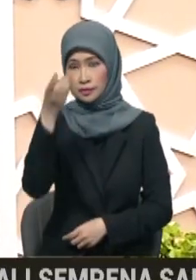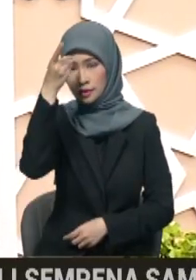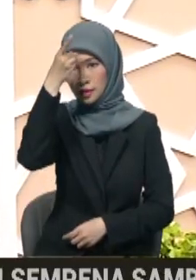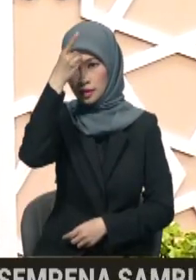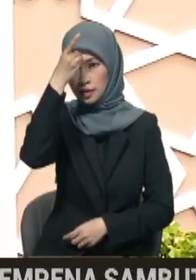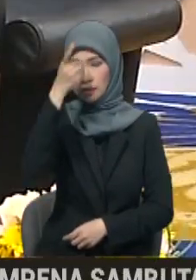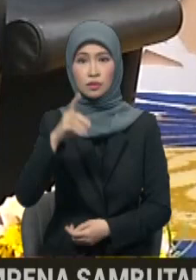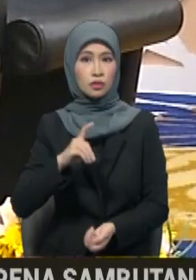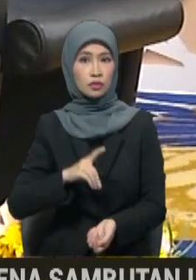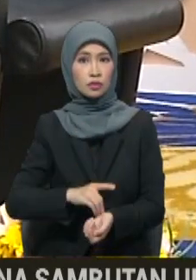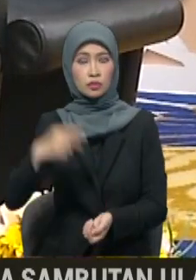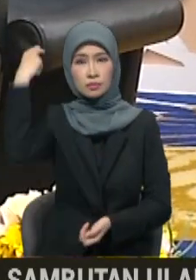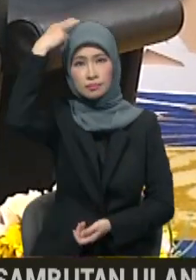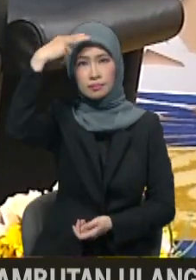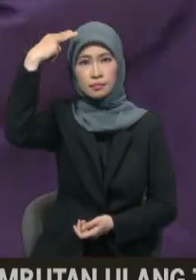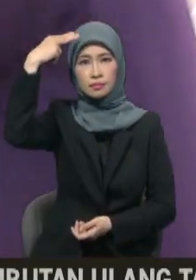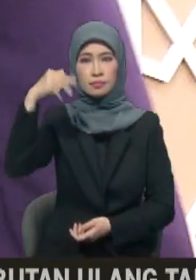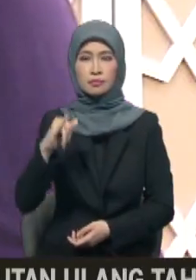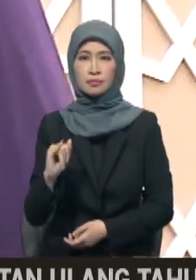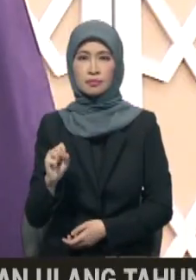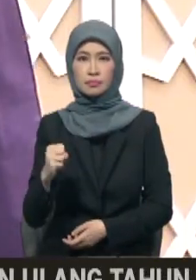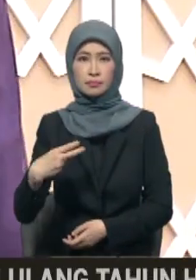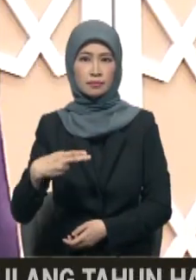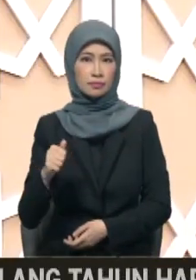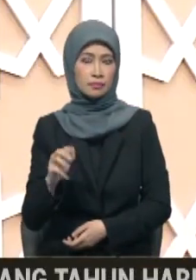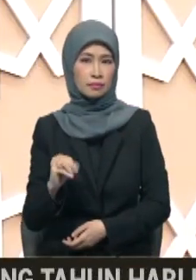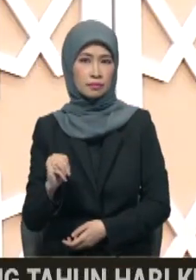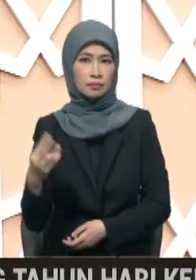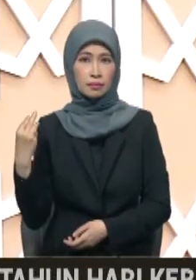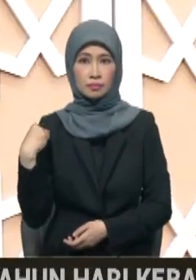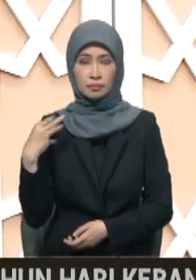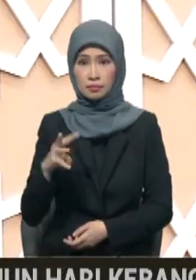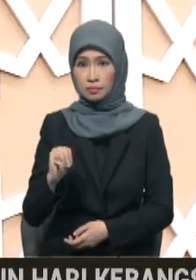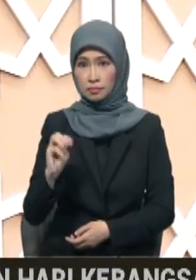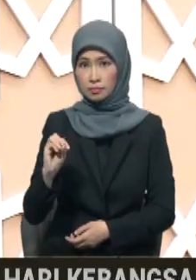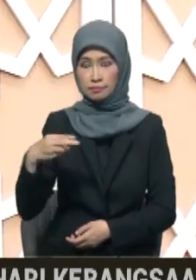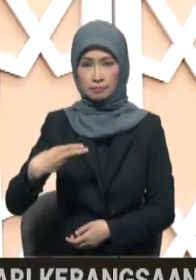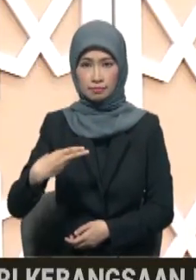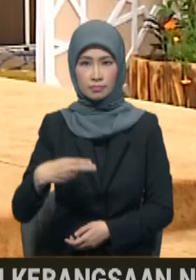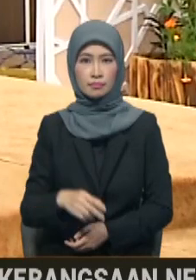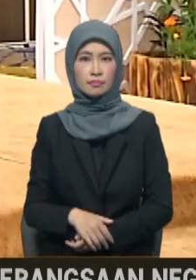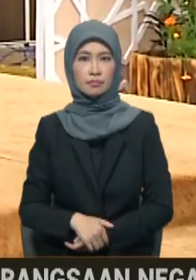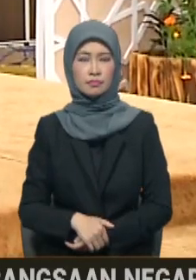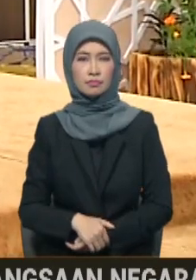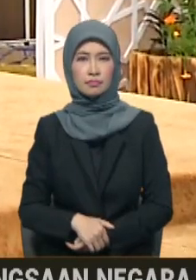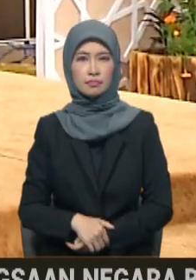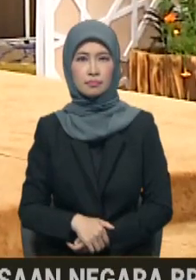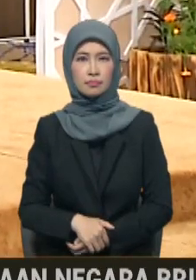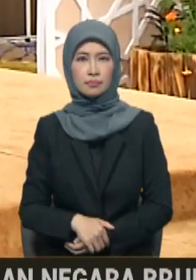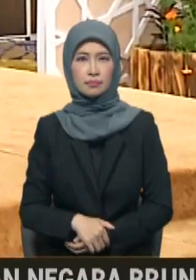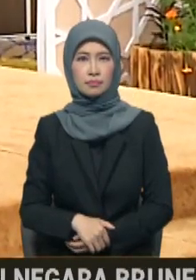Dr Awang Haji Mohamad hisham bin Haji jaafar menteri kesihatan selaku timbalan pengerusi lembaga pengarah